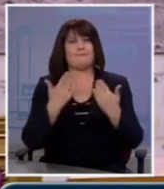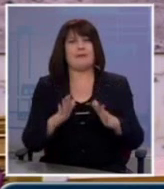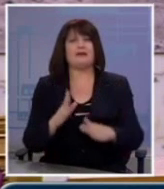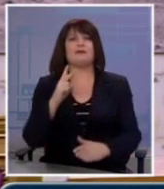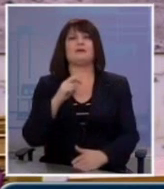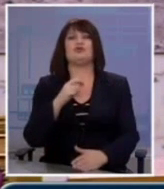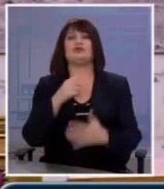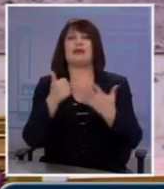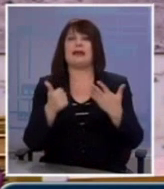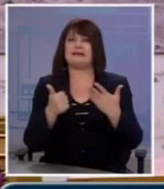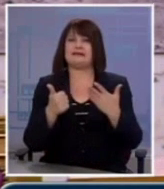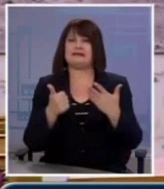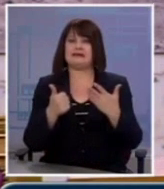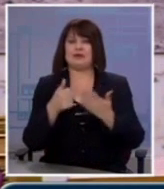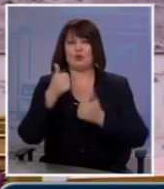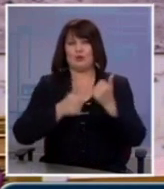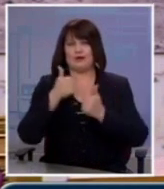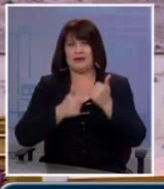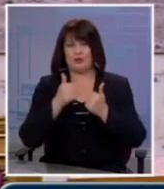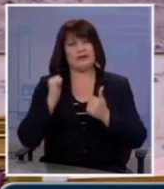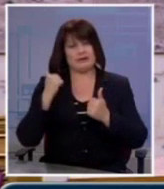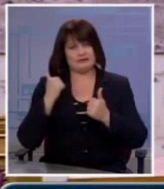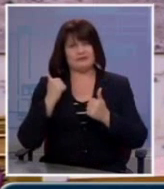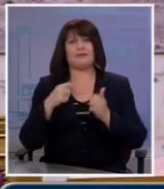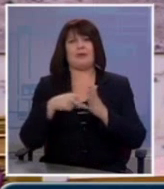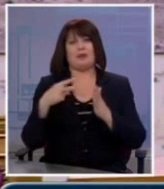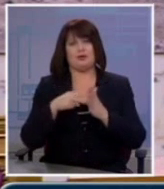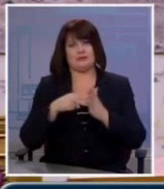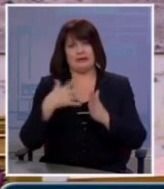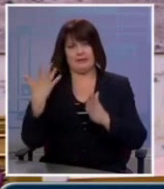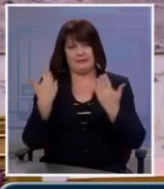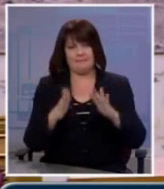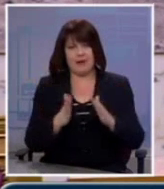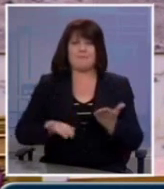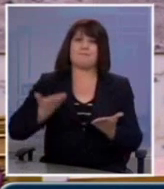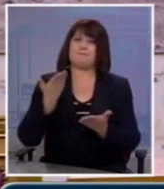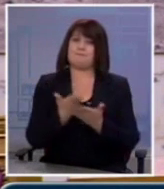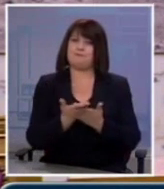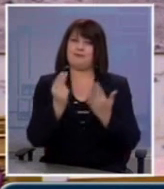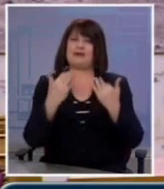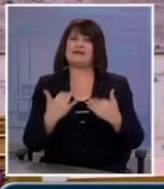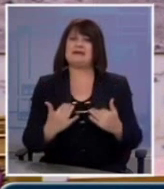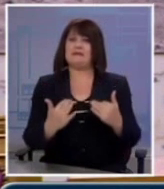στις 26 Ιουνίου του 2015, κατατέθηκε στη Βουλή,